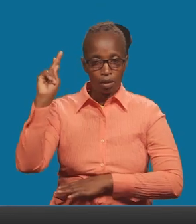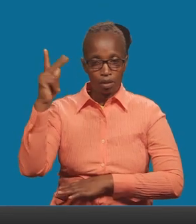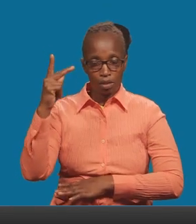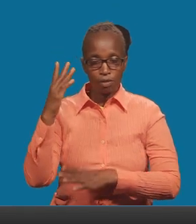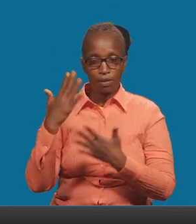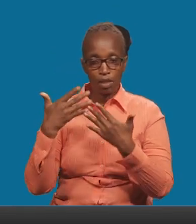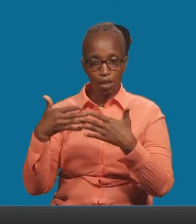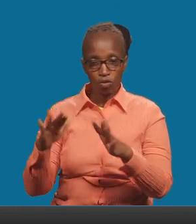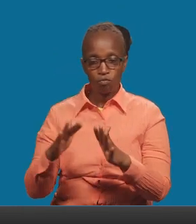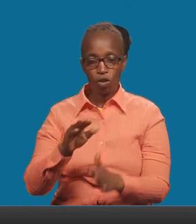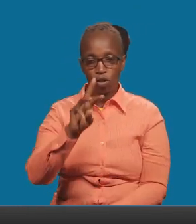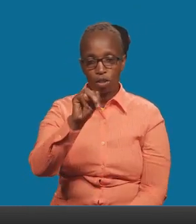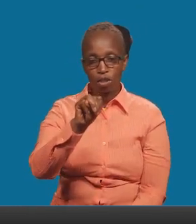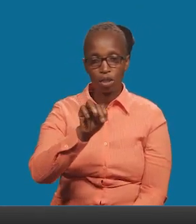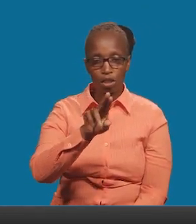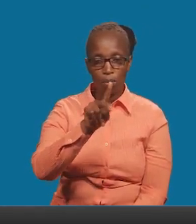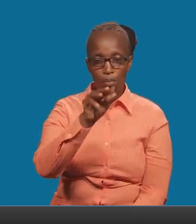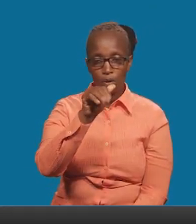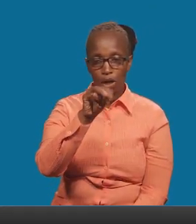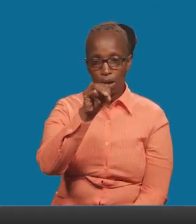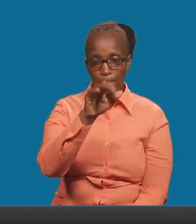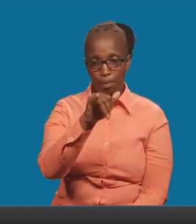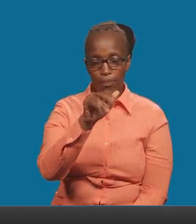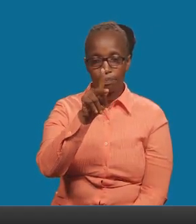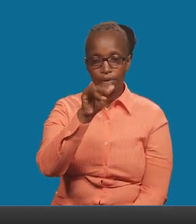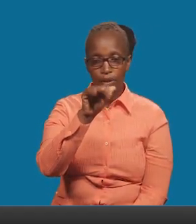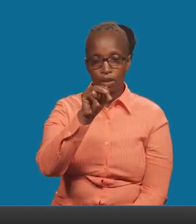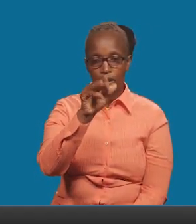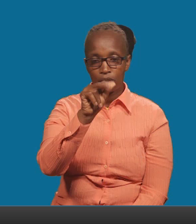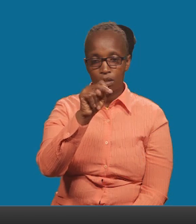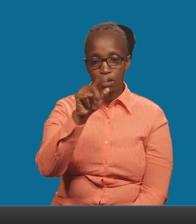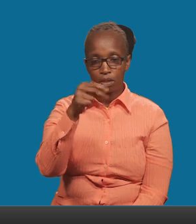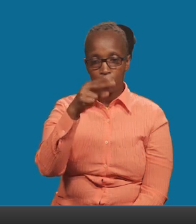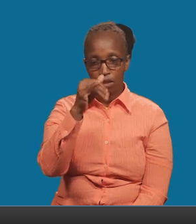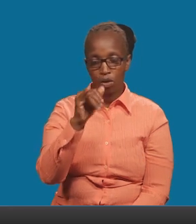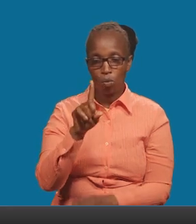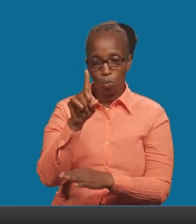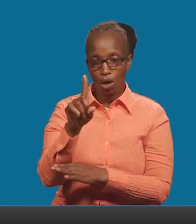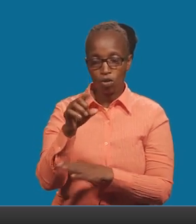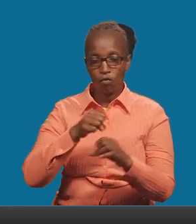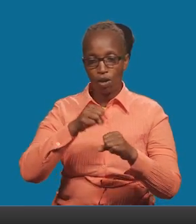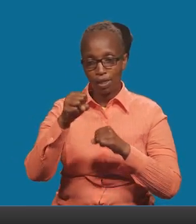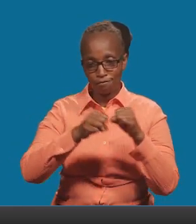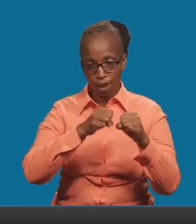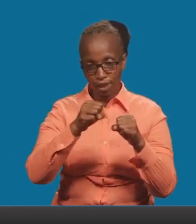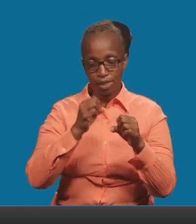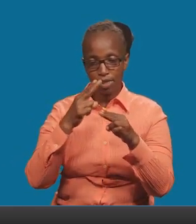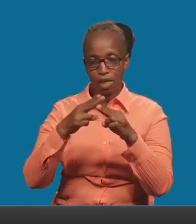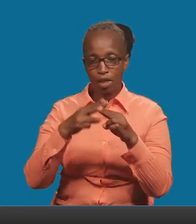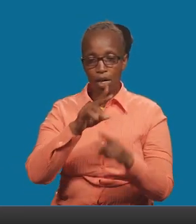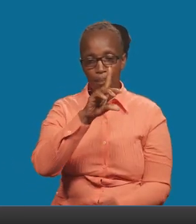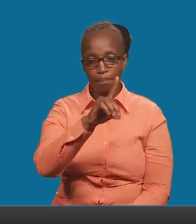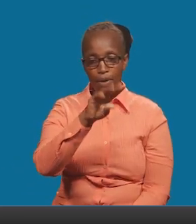Taifa la Kenya limempoteza Mukami Kimathi, mjane wa mpiganiaji uhuru Dedan Kimathi, akiwa na umri wa